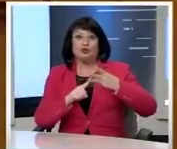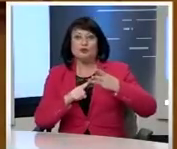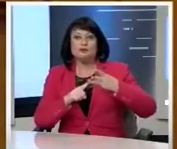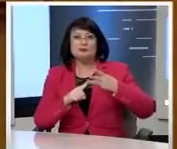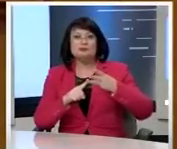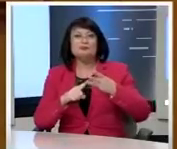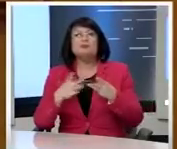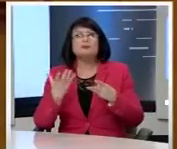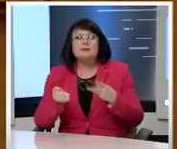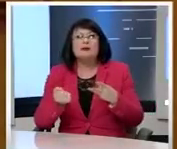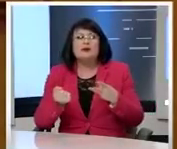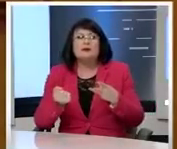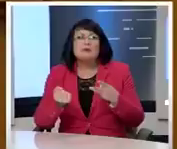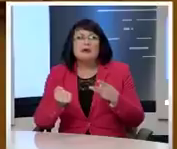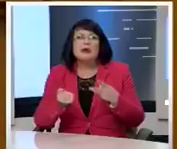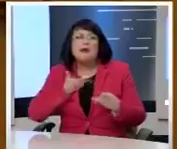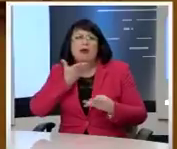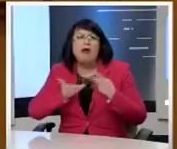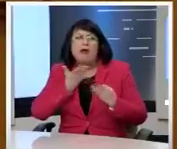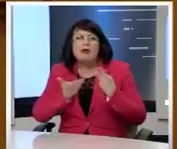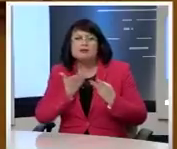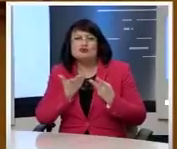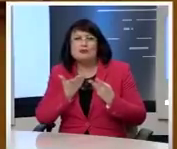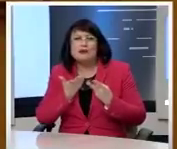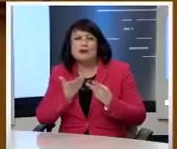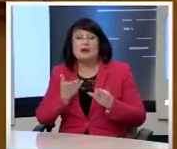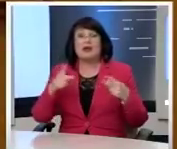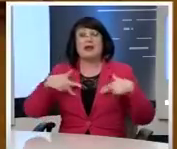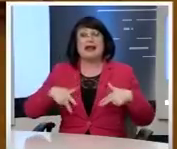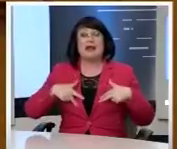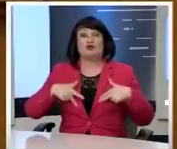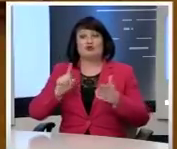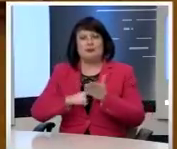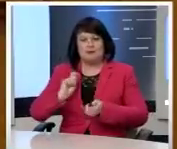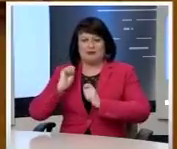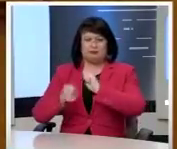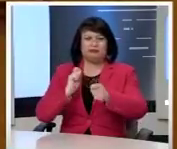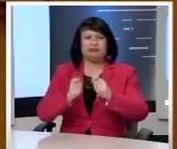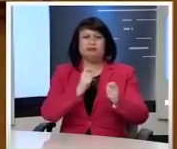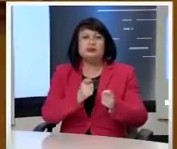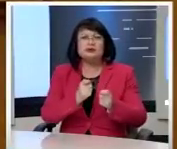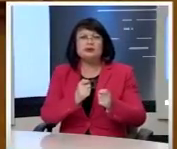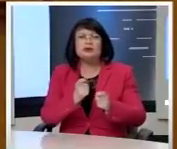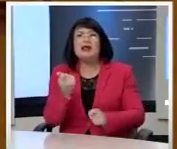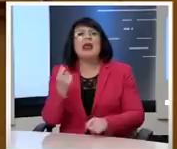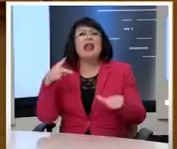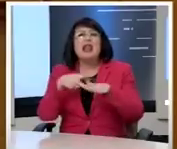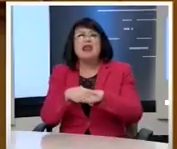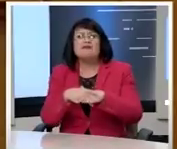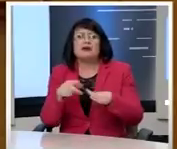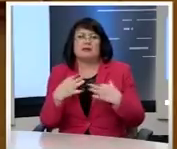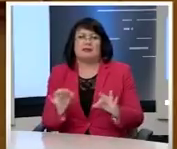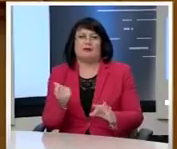υπήρχαν δαπάνες που έπρεπε να γίνουν από το κράτος, μόλις αναλάβαμε εμείς, χωρίς να υπάρχουν ταμιακά διαθέσιμα.